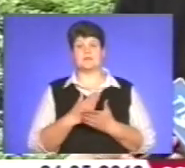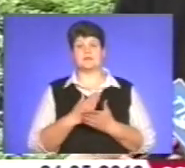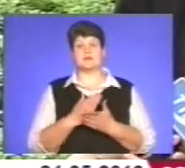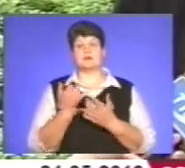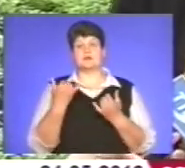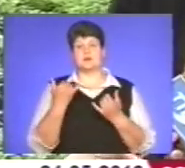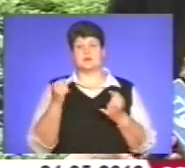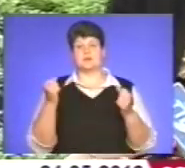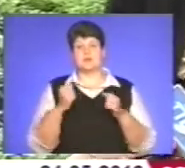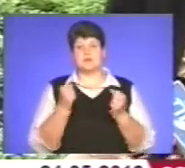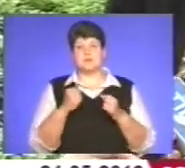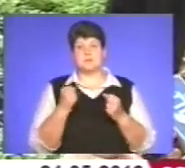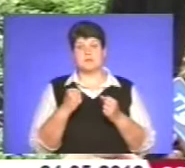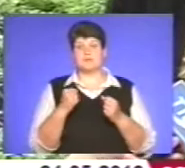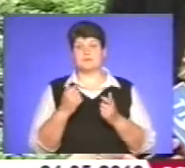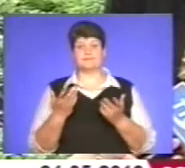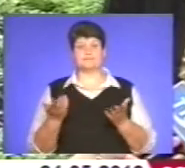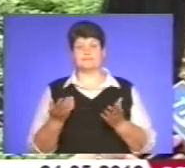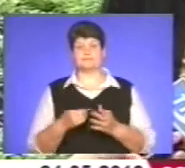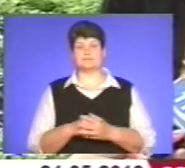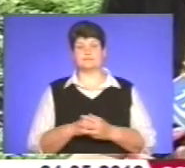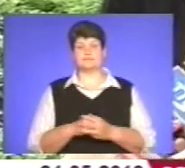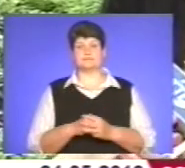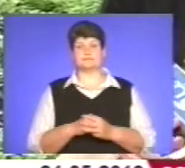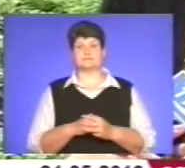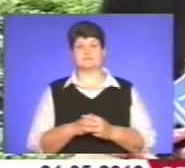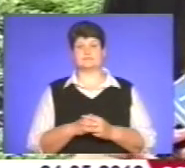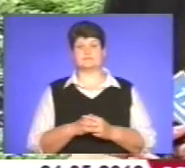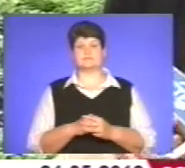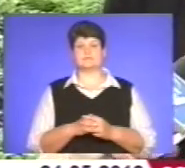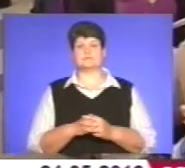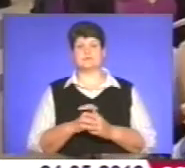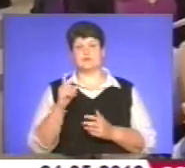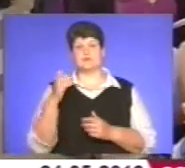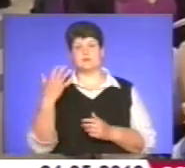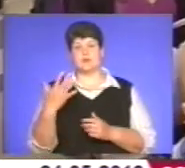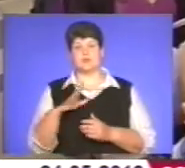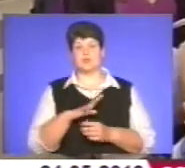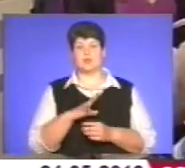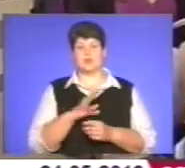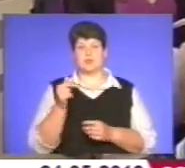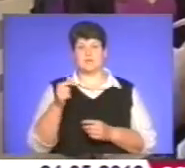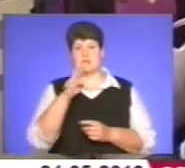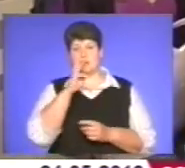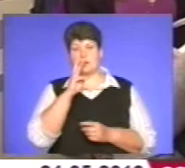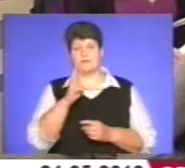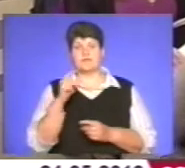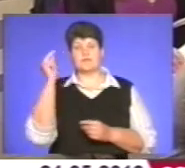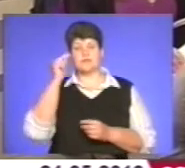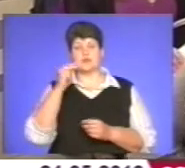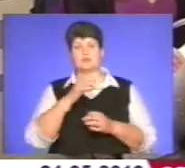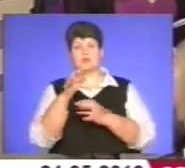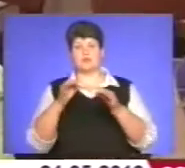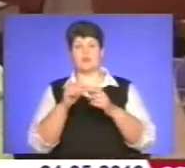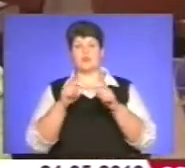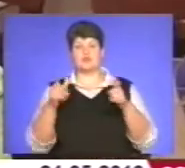взагалі майже тако, то кажу, 150 було, певно. У навчально-консультаційному пункті сьогодні навчається